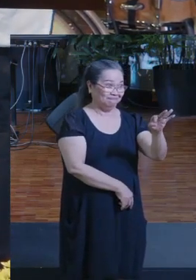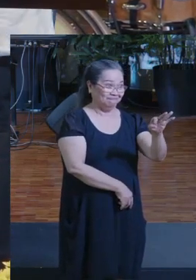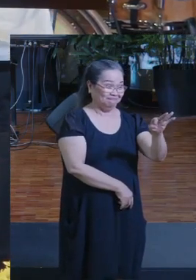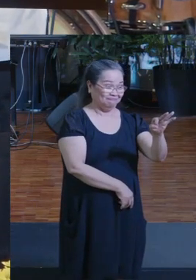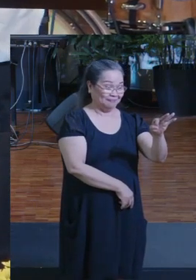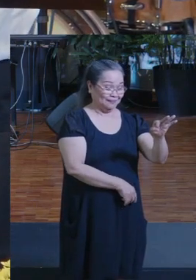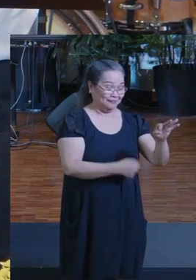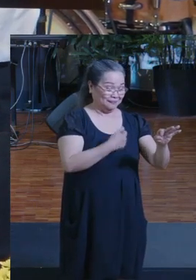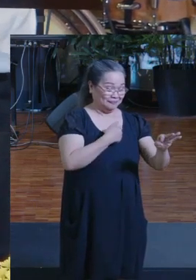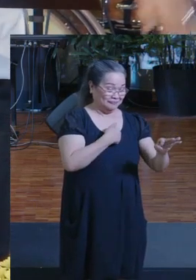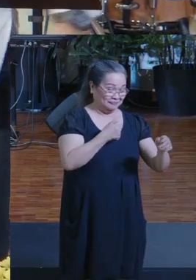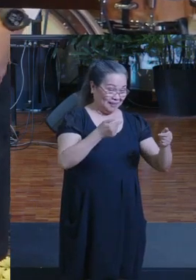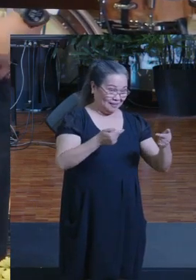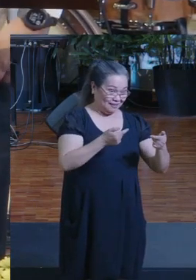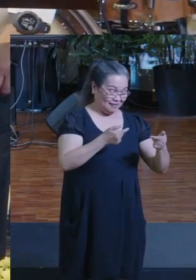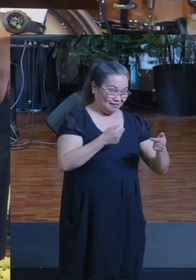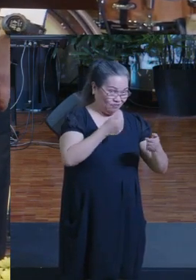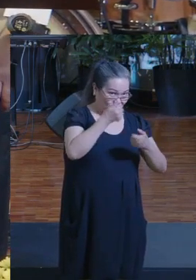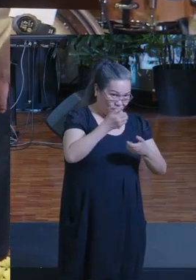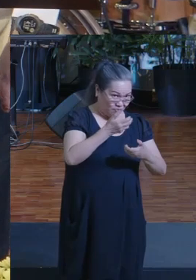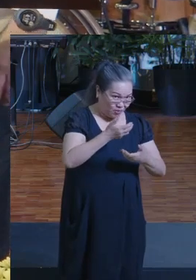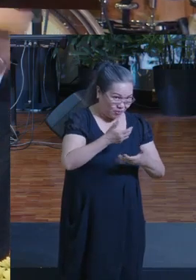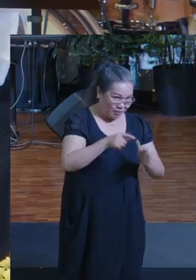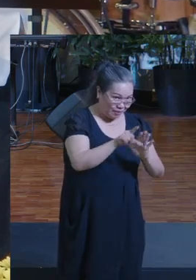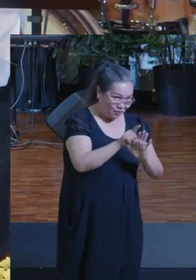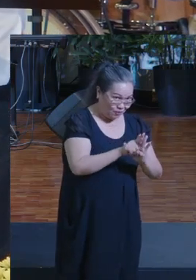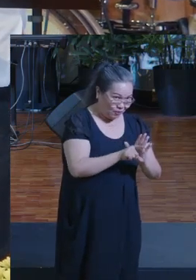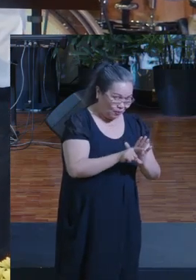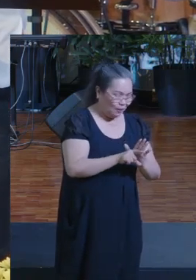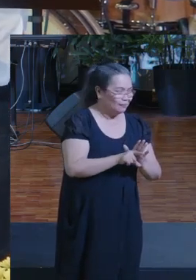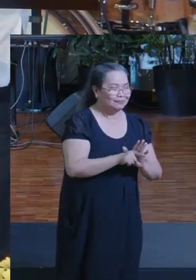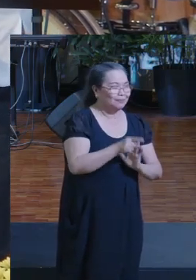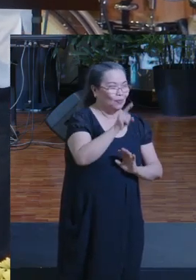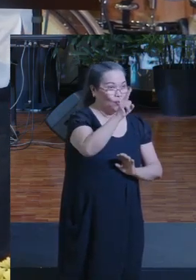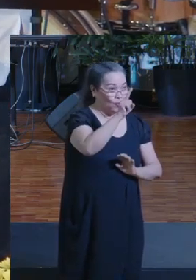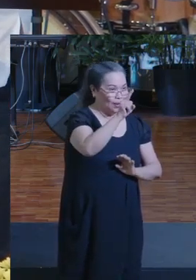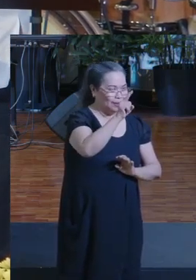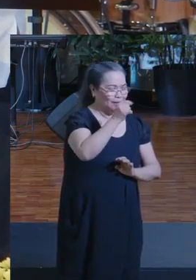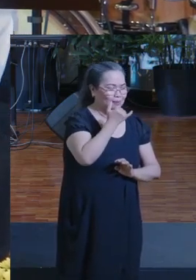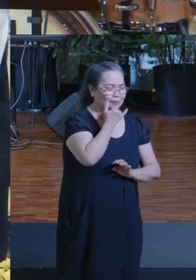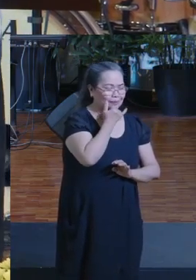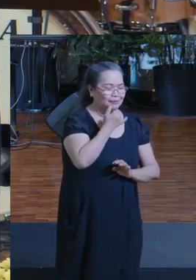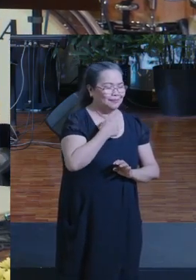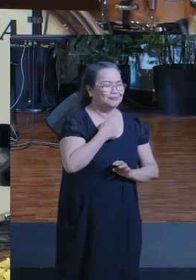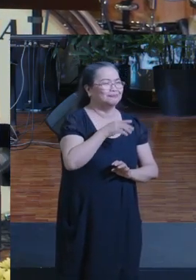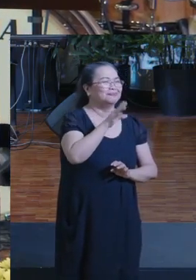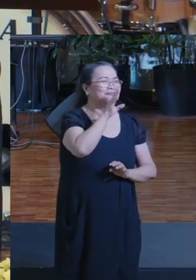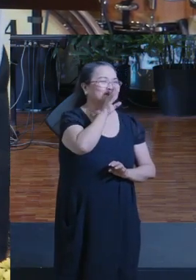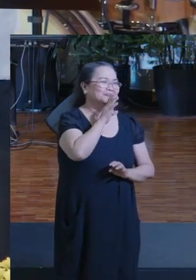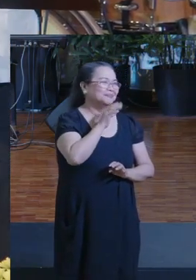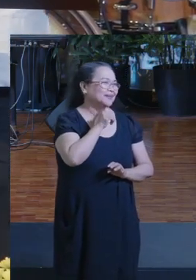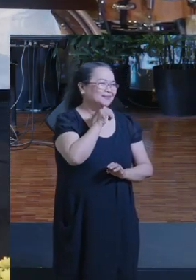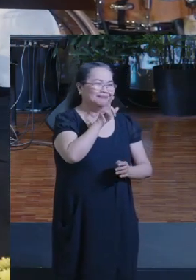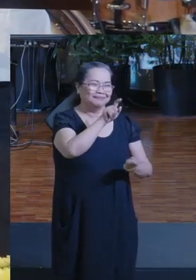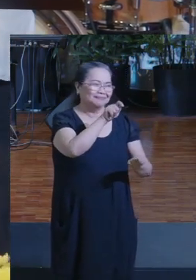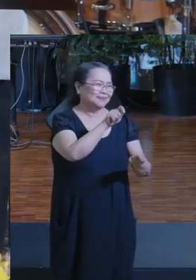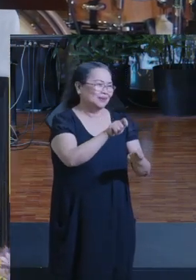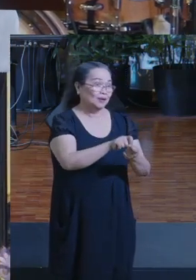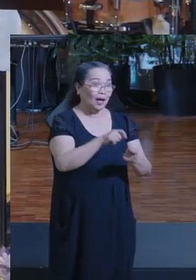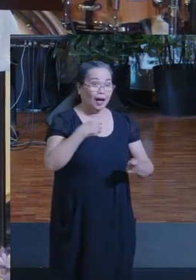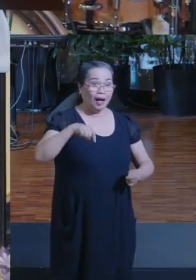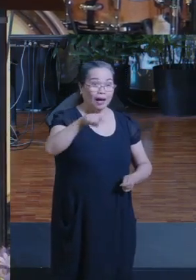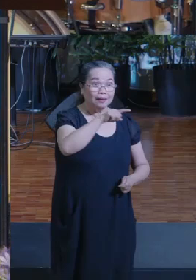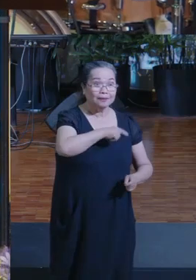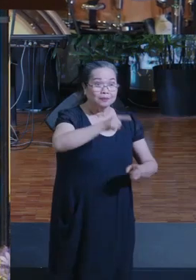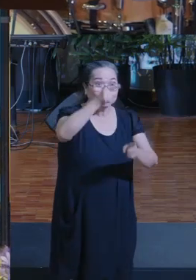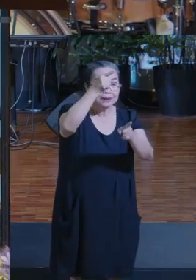of it. Hindi natin kaya. Kaya ang ating kaligtasan, ang ating righteousness, is